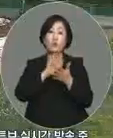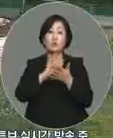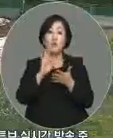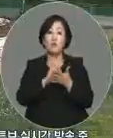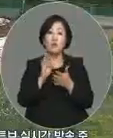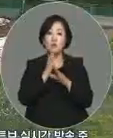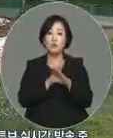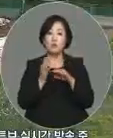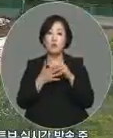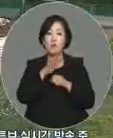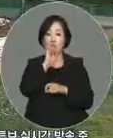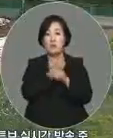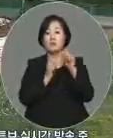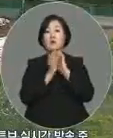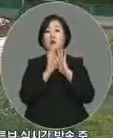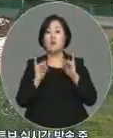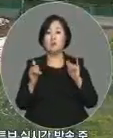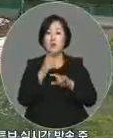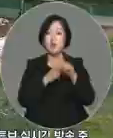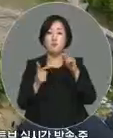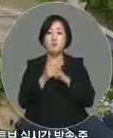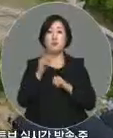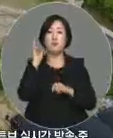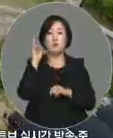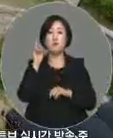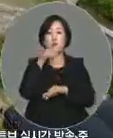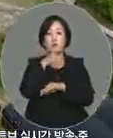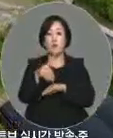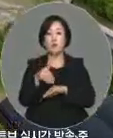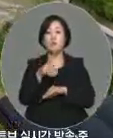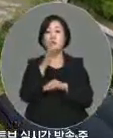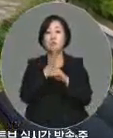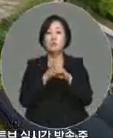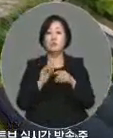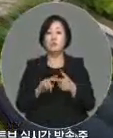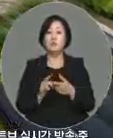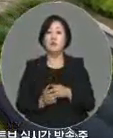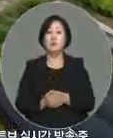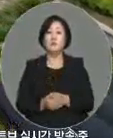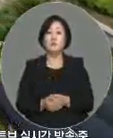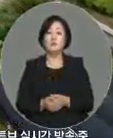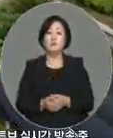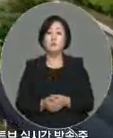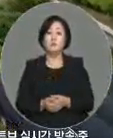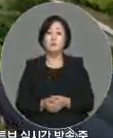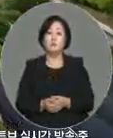재정과 인력 확보에 의문 부호가 붙고 있습니다. UBC 뉴스 신혜지입니다.